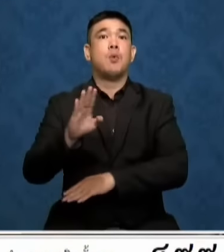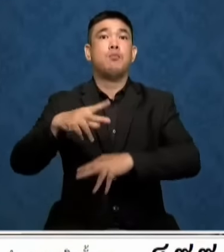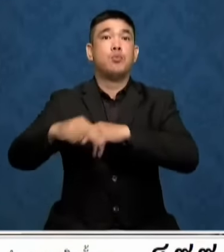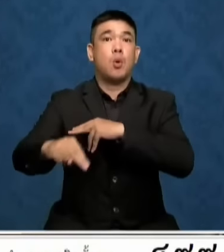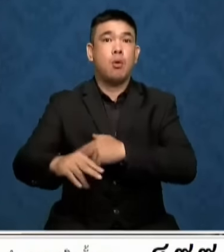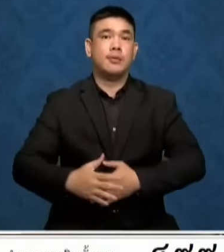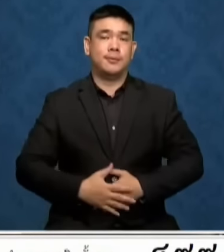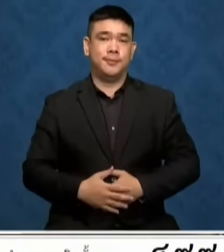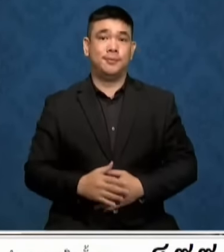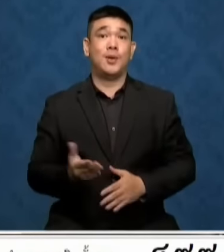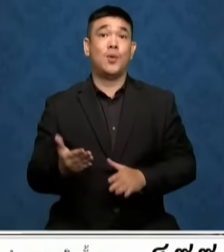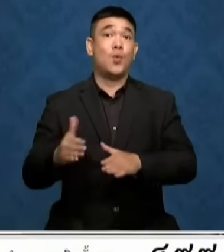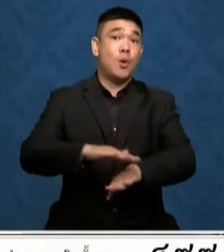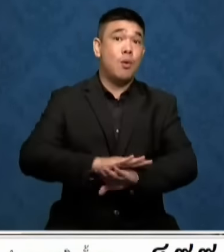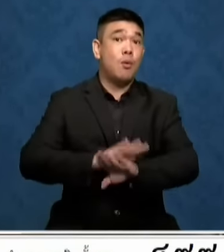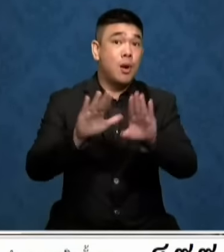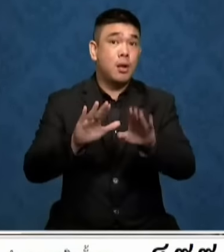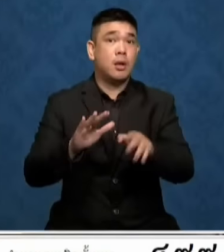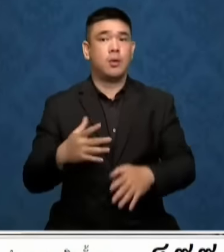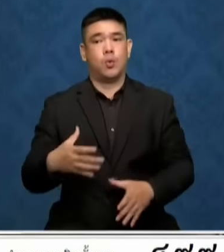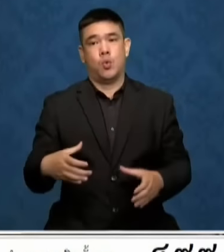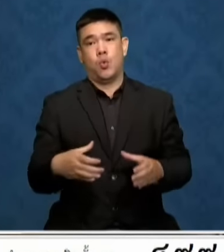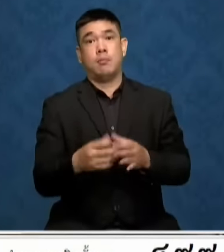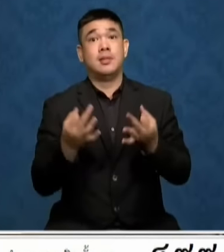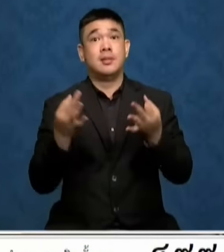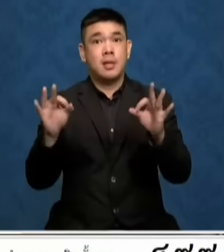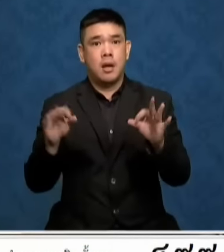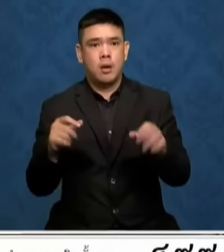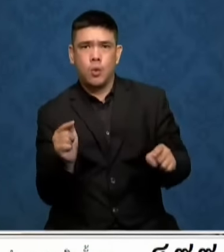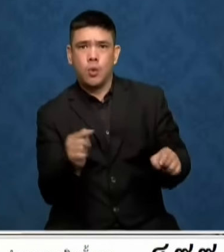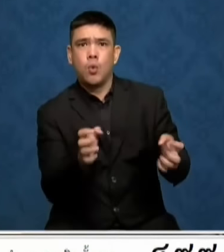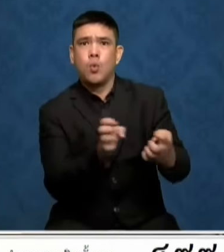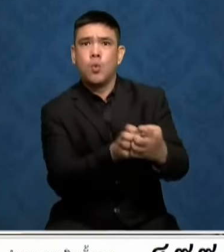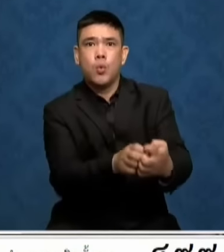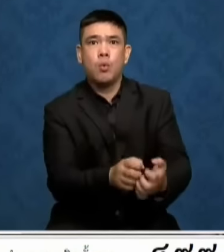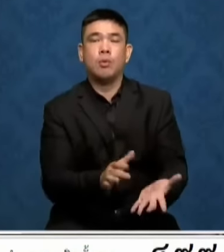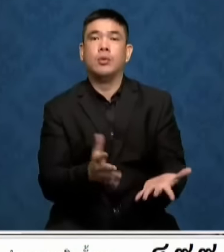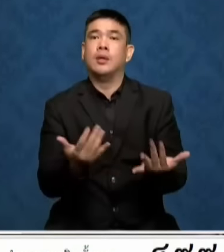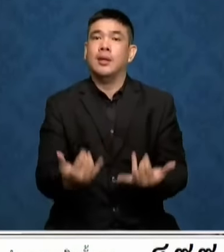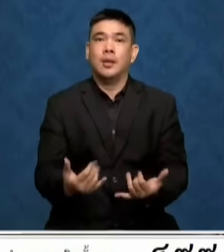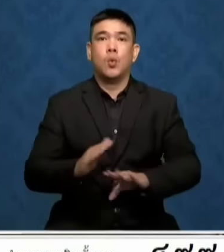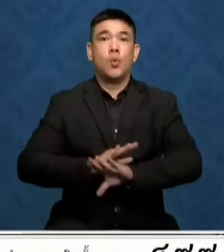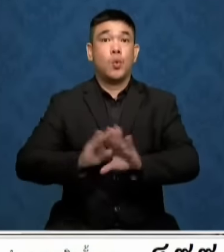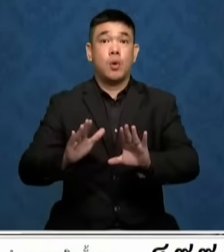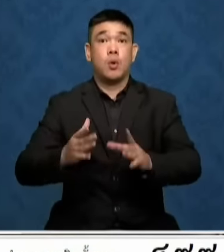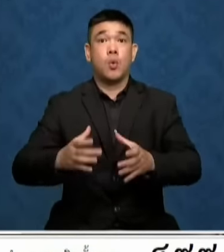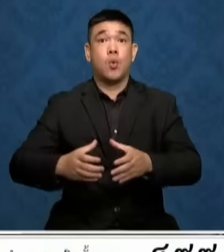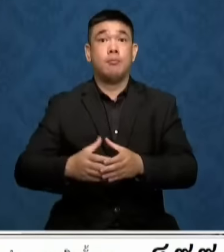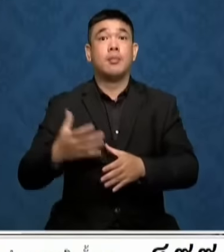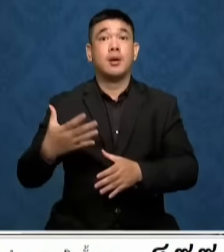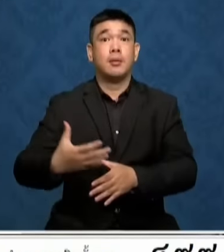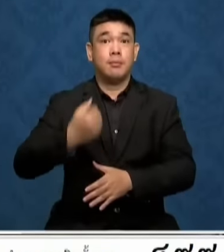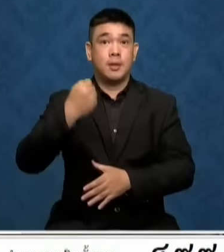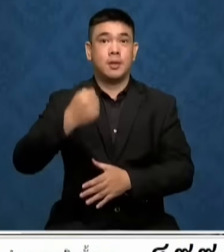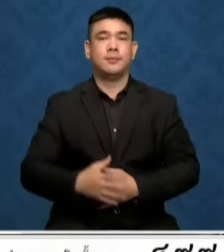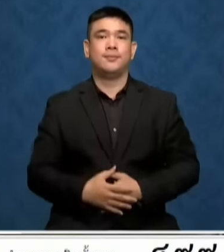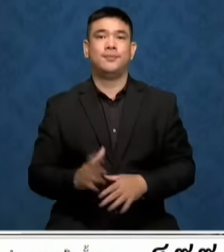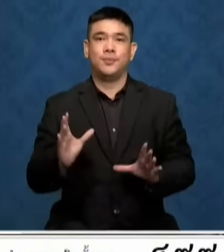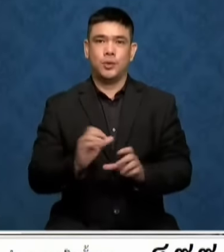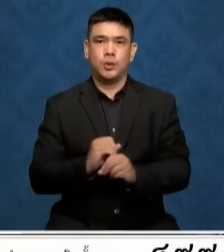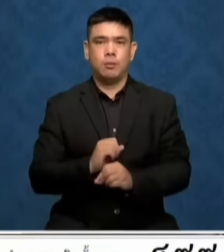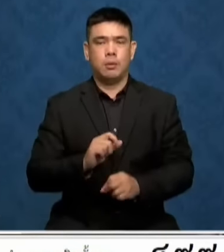ไม่ว่าจะเป็นการรัฐประหารการใช้องค์กรอิสระแทรกแซงไปจนถึงการยุบพรรคการเมืองกล่าวโดยสรุปค่ะว